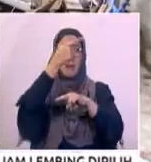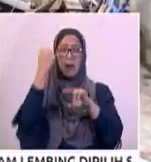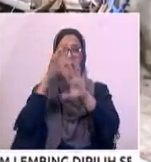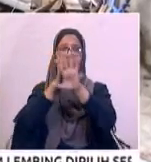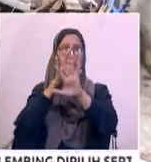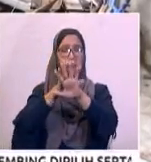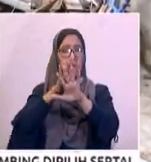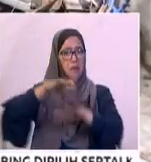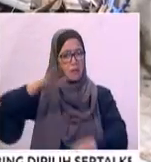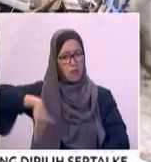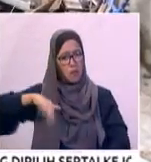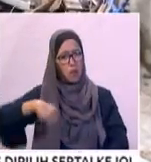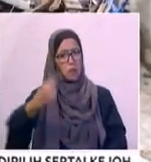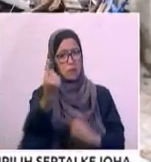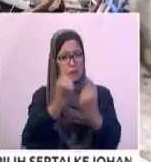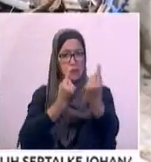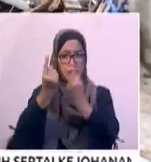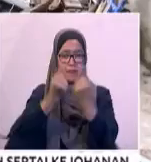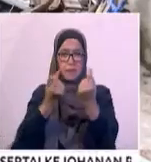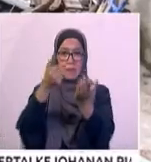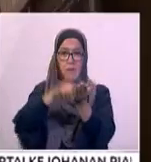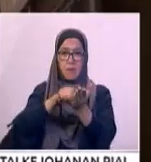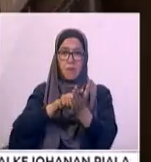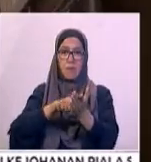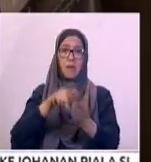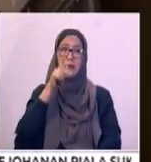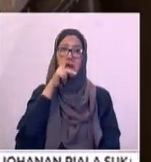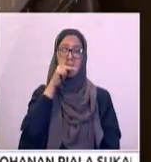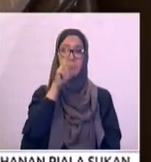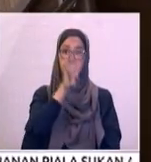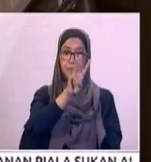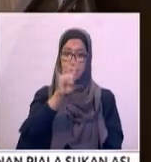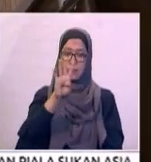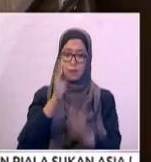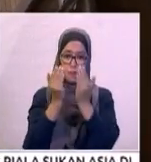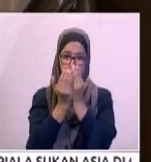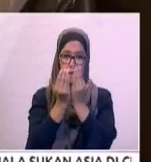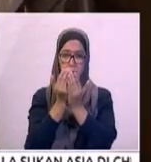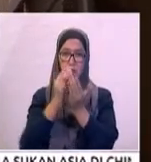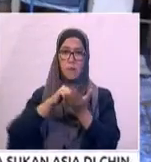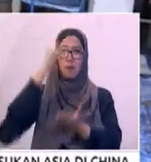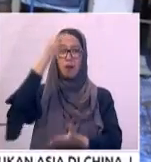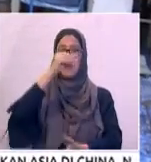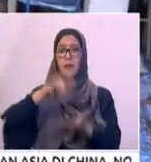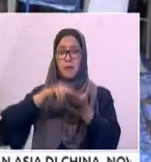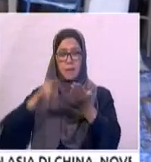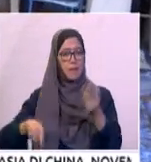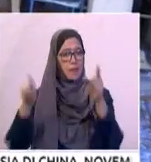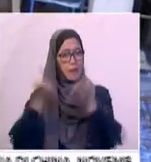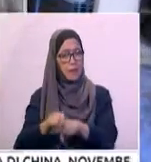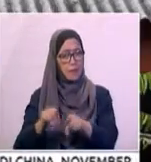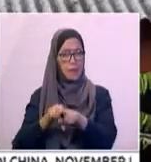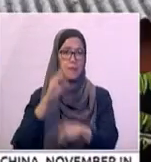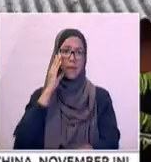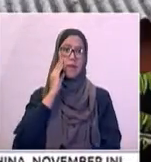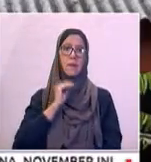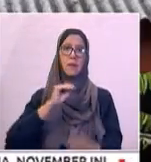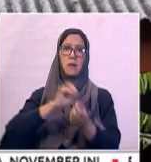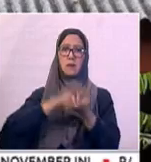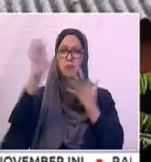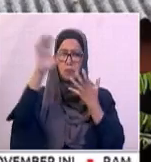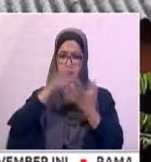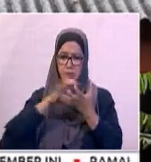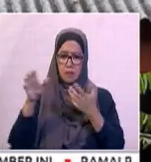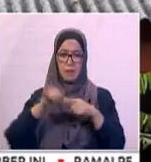laporan. Di Kedah, 64 buah sekolah rendah dan menengah turut mengalami kerosakan terutama di bahagian bumbung dan